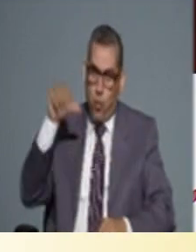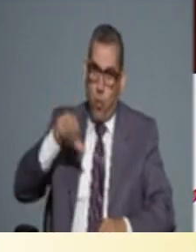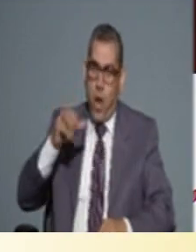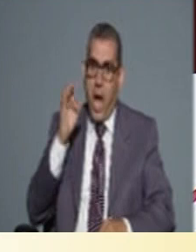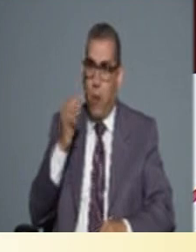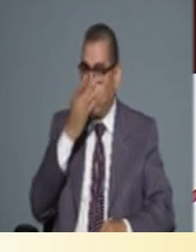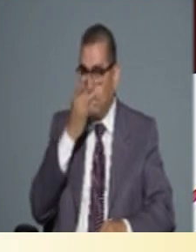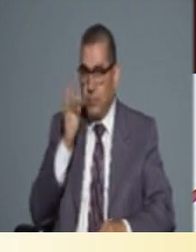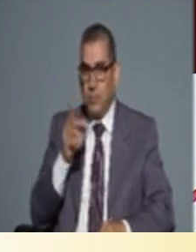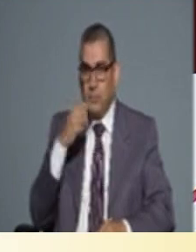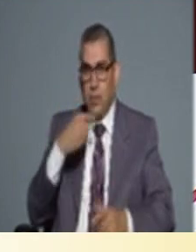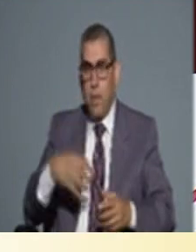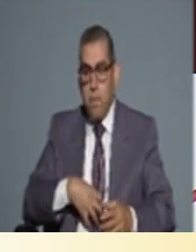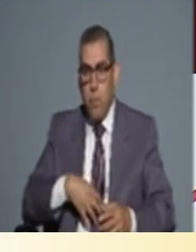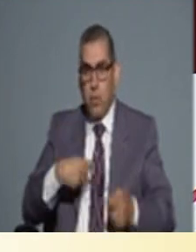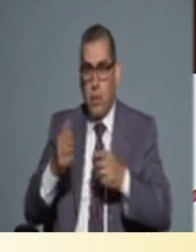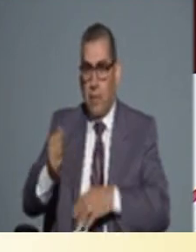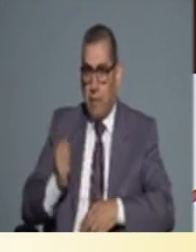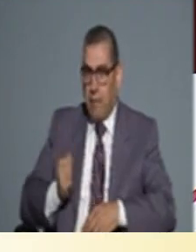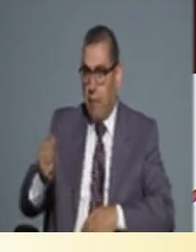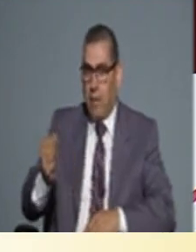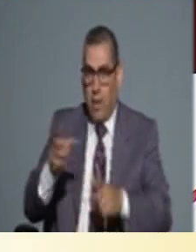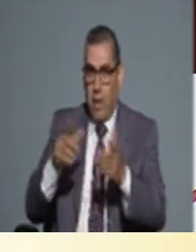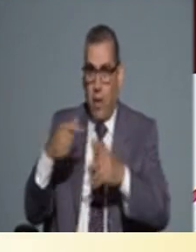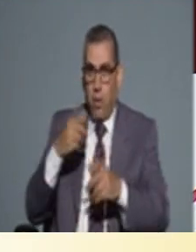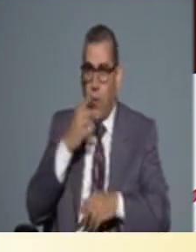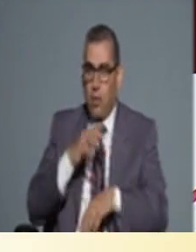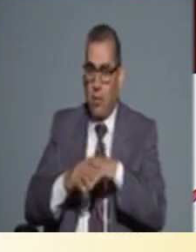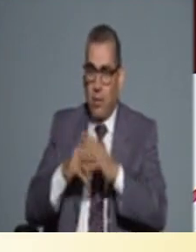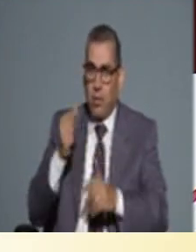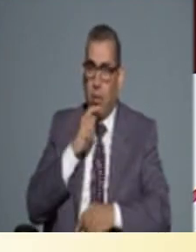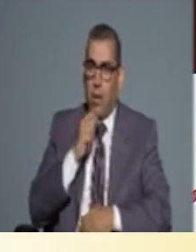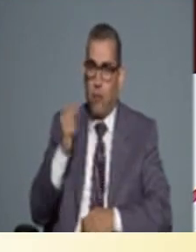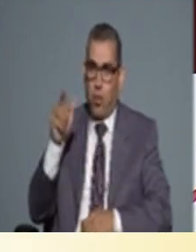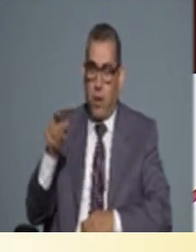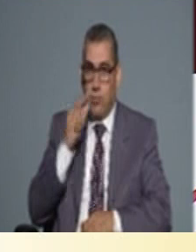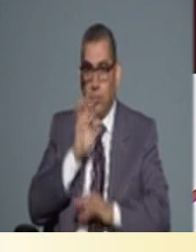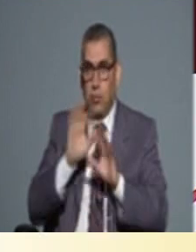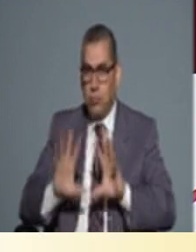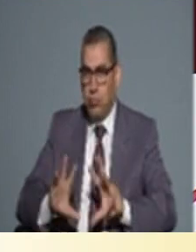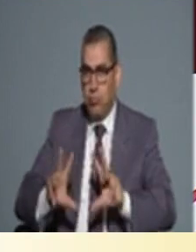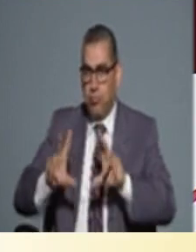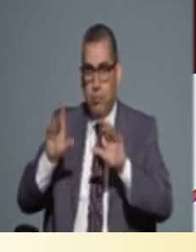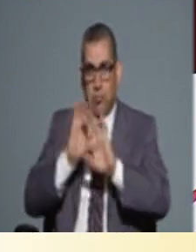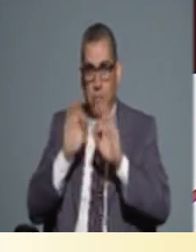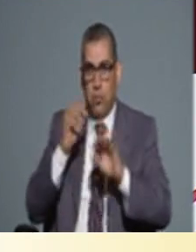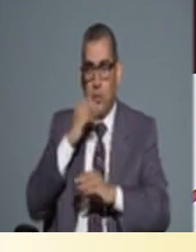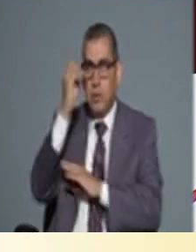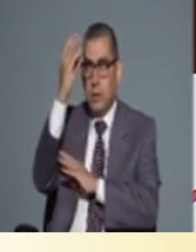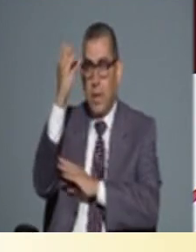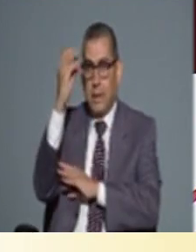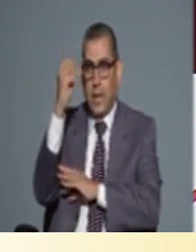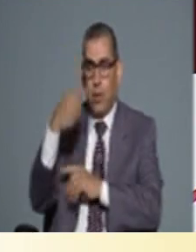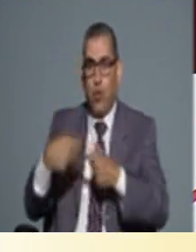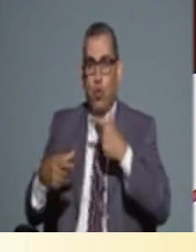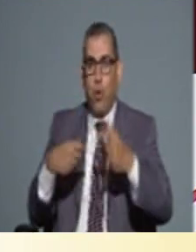جدا. طورنا يا فندم كل الابراج الاشارات او ابراج التحكم والمراقبه اللي هم 60 برج على الثلاث خطوط